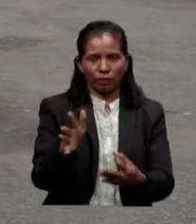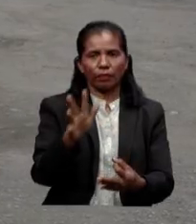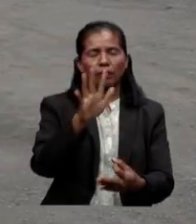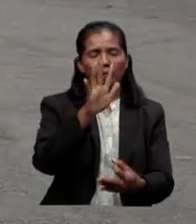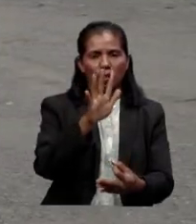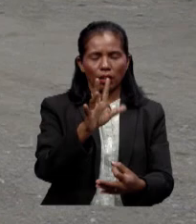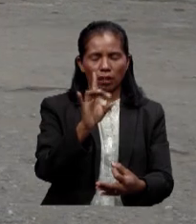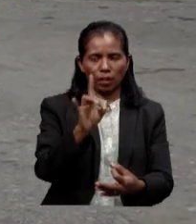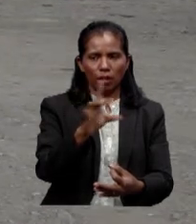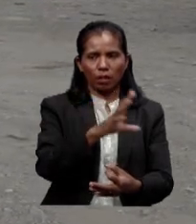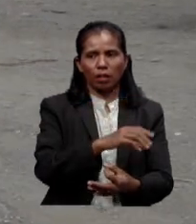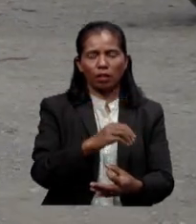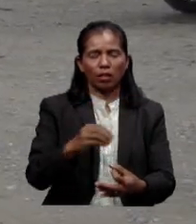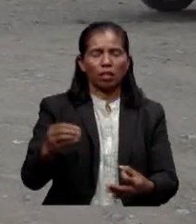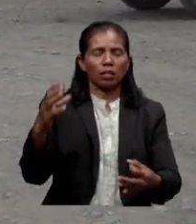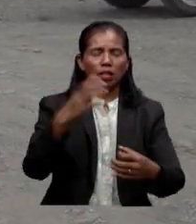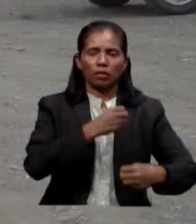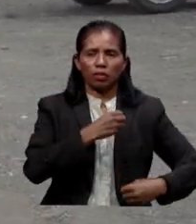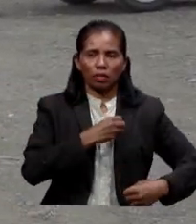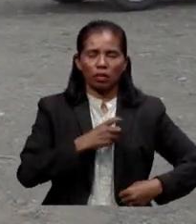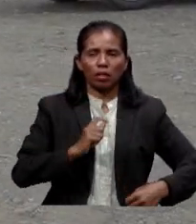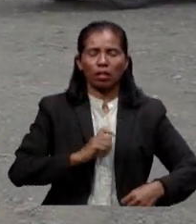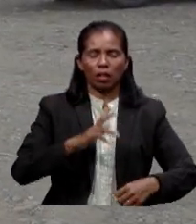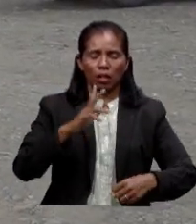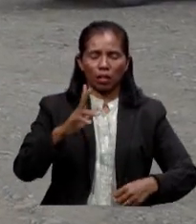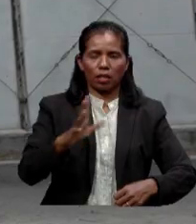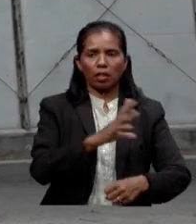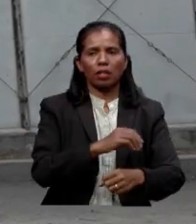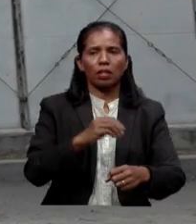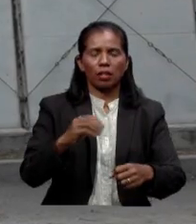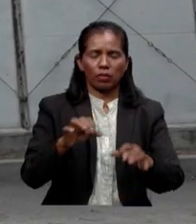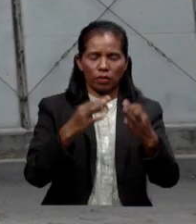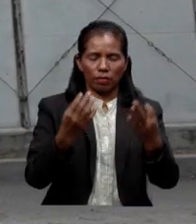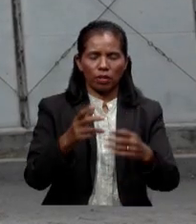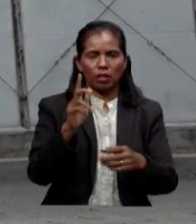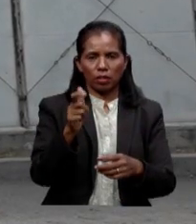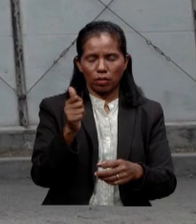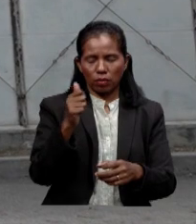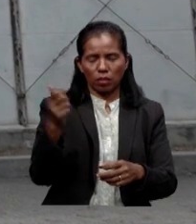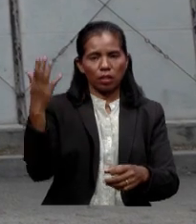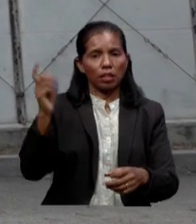iha es kampaung forsa australianu aitara klarang no uma kain sanulu hela iha karantina